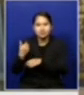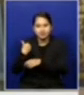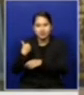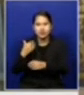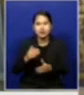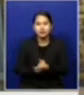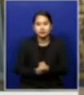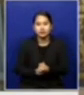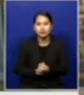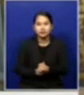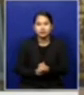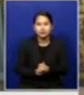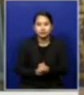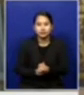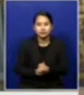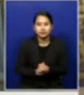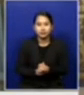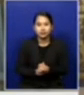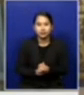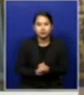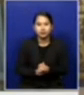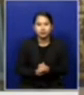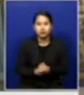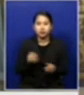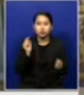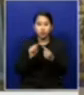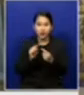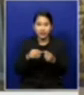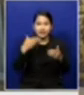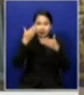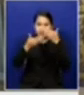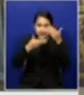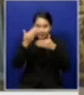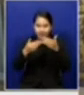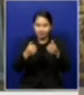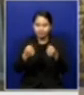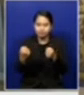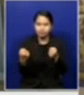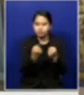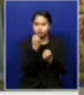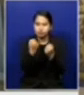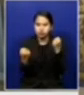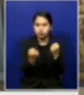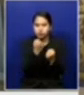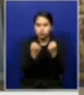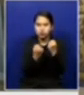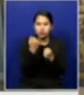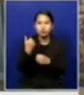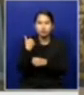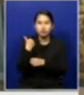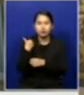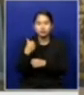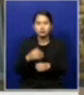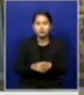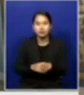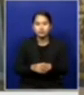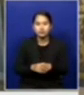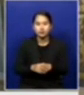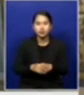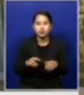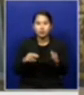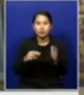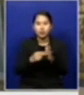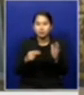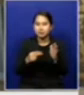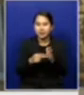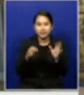อคือการปล่อยให้มีการชกมวยที่เวทีลุมพินีเมื่อวันที่6มีนาคมนั่นคือจุดใหญ่ที่ท